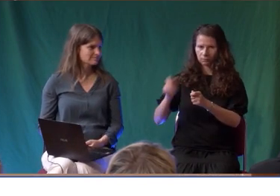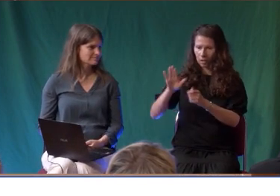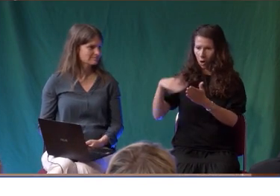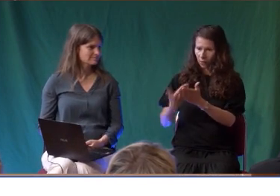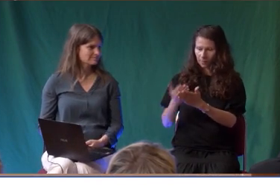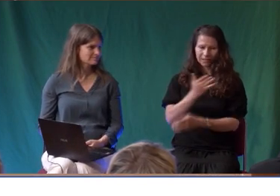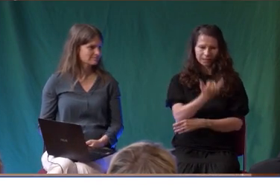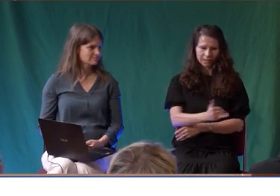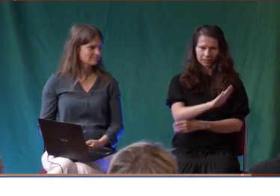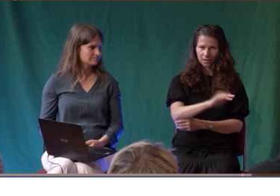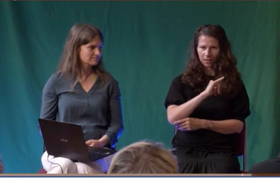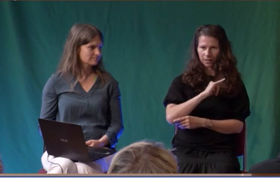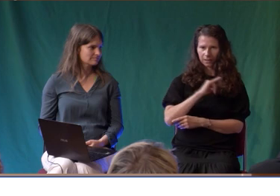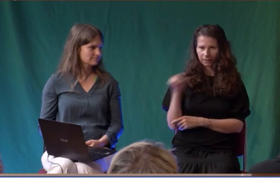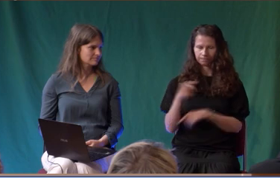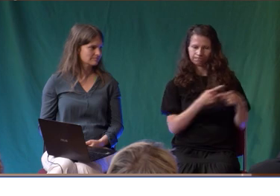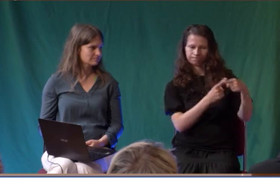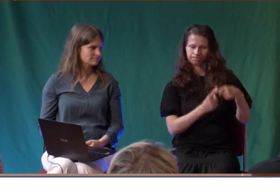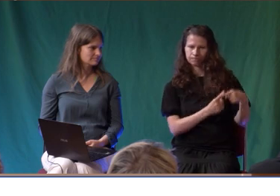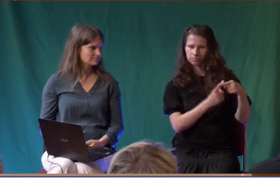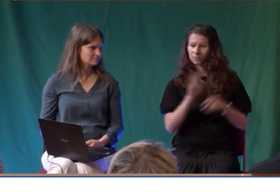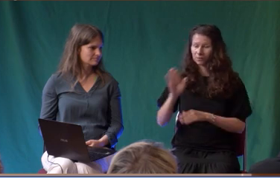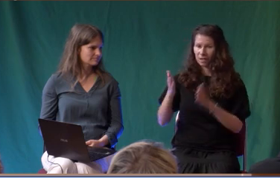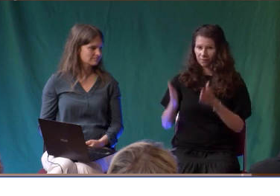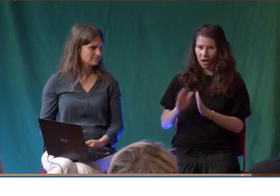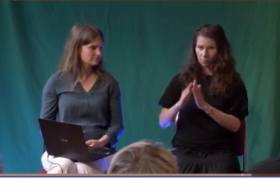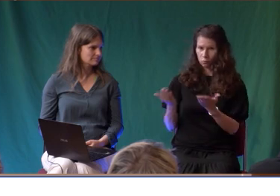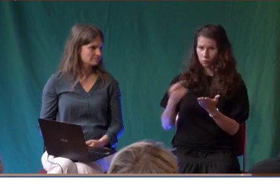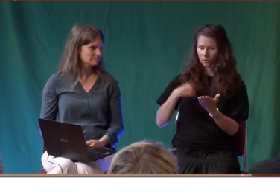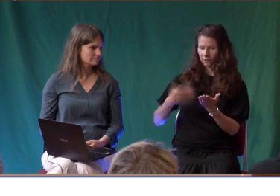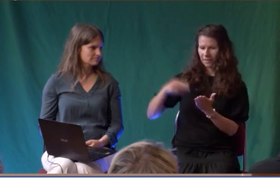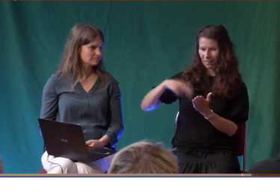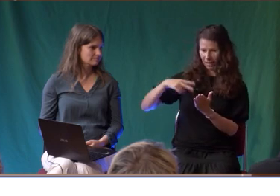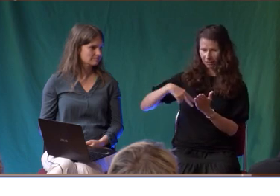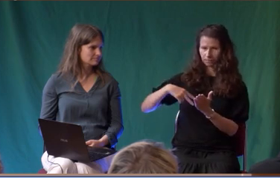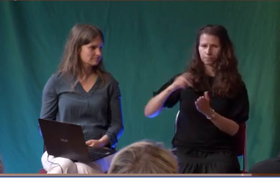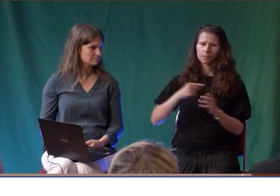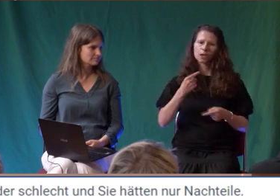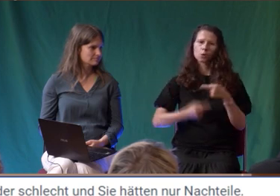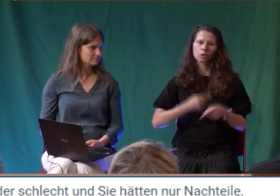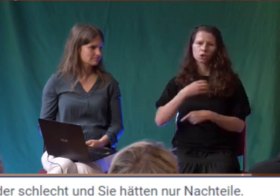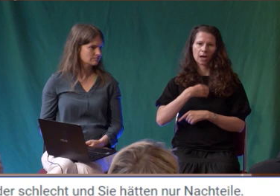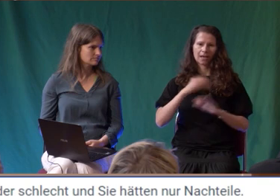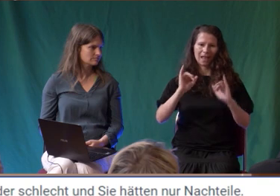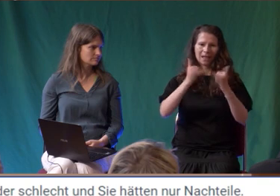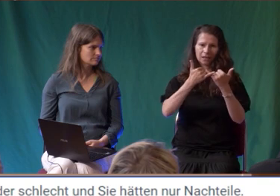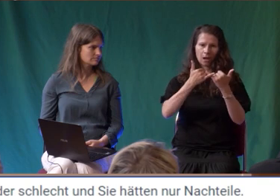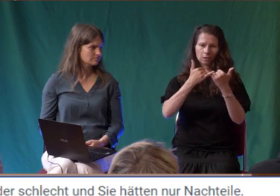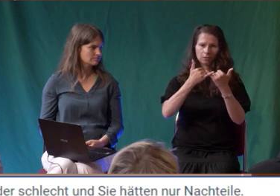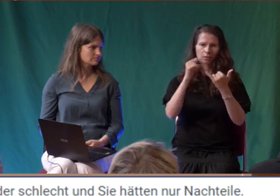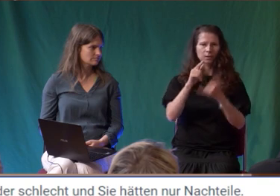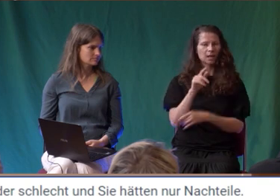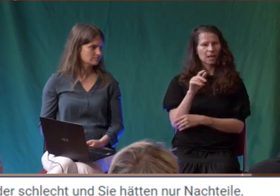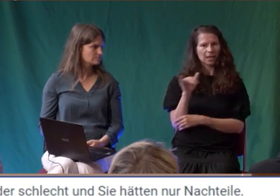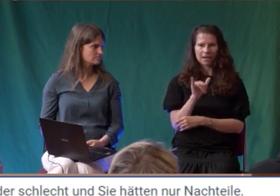Kindes im Blick haben ein in deren Fachbuch habe ich mal gelesen bei chronisch kranken Eltern sollte man grundsätzlich